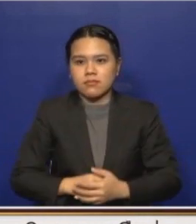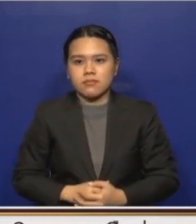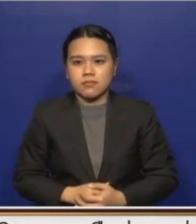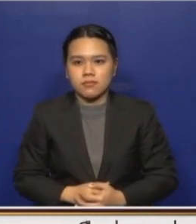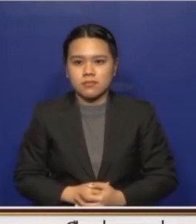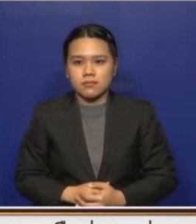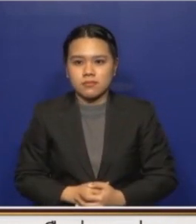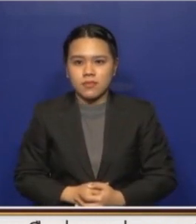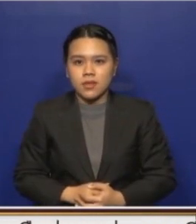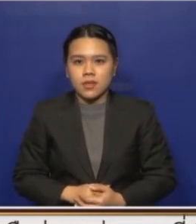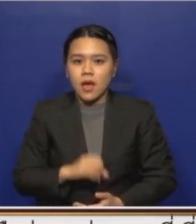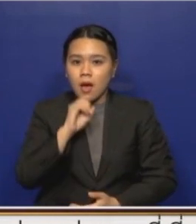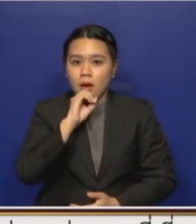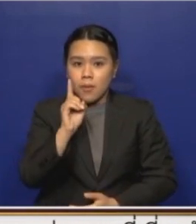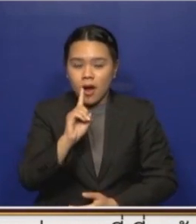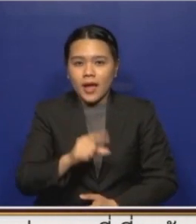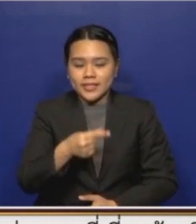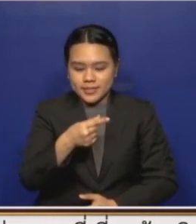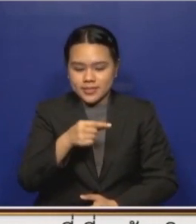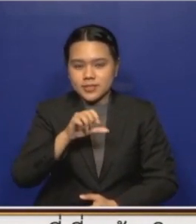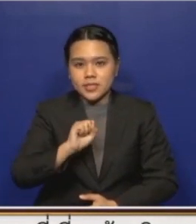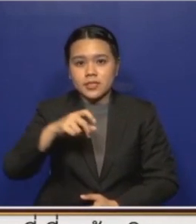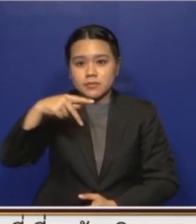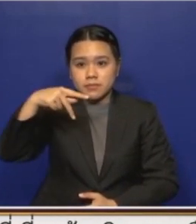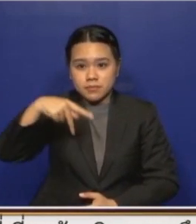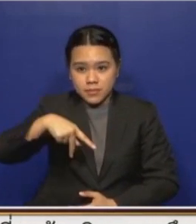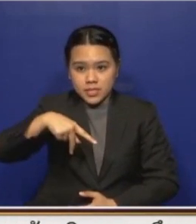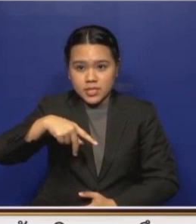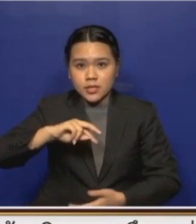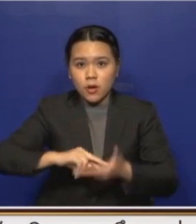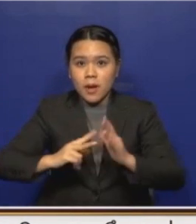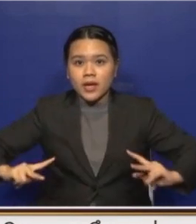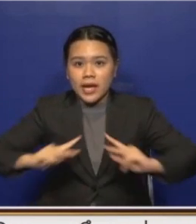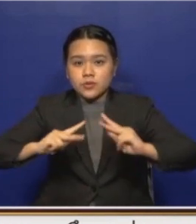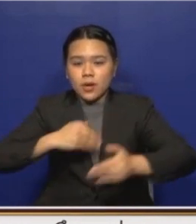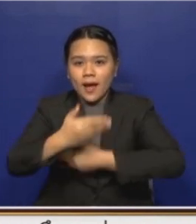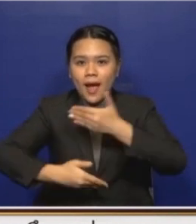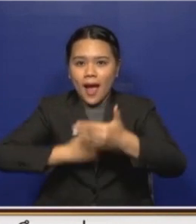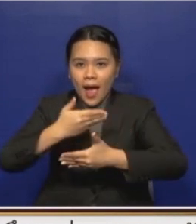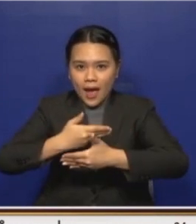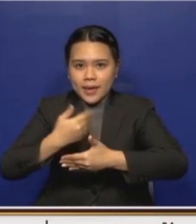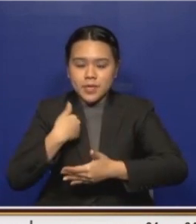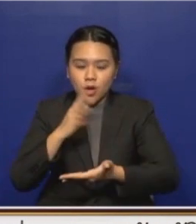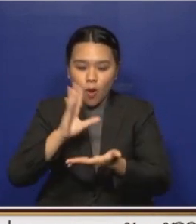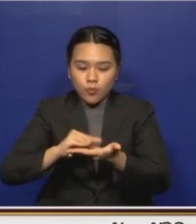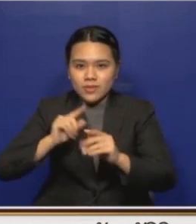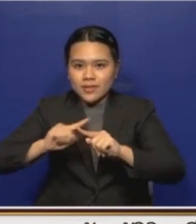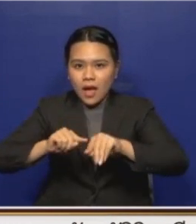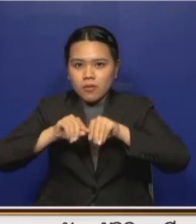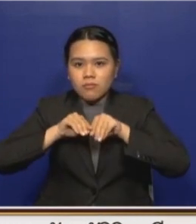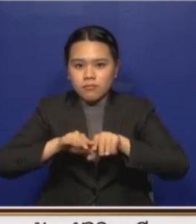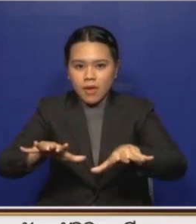นี่ยกระทรวงพาณิชย์เป็นคนออกมาแถลงข้อมูลบอกว่าความเสียหายโดยประมาณ 66,000 กว่าล้